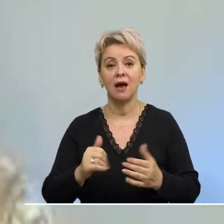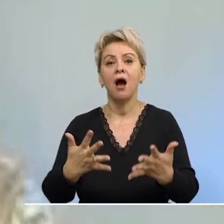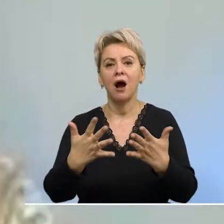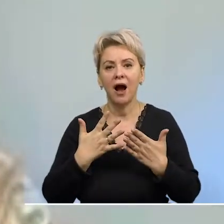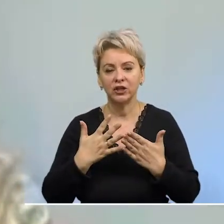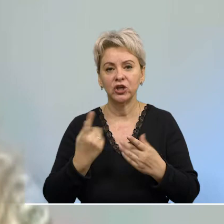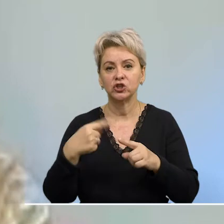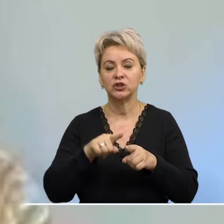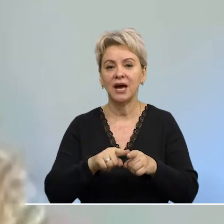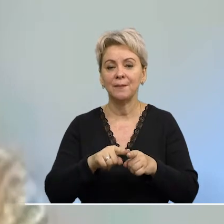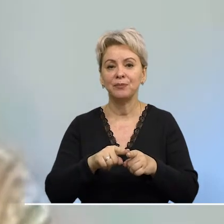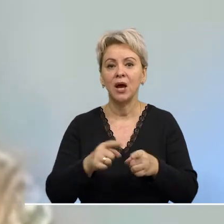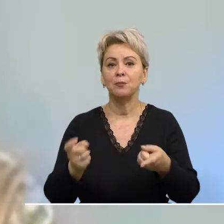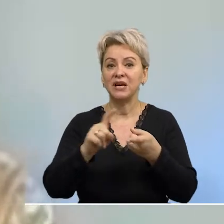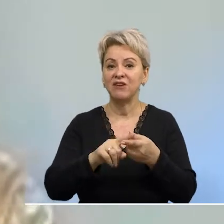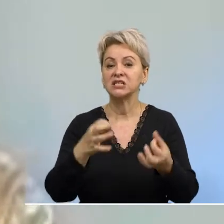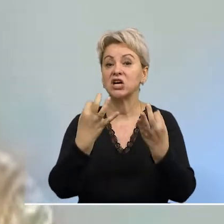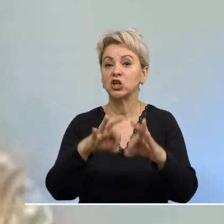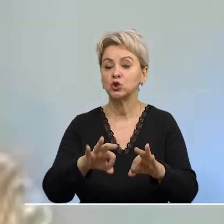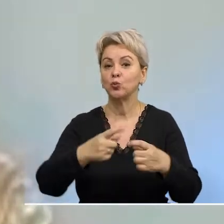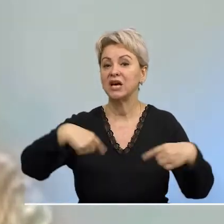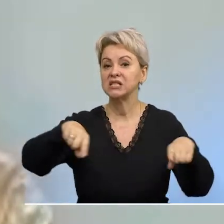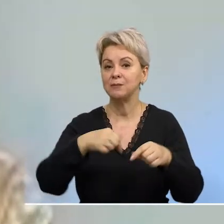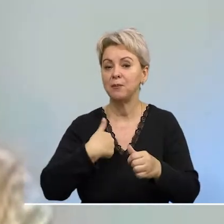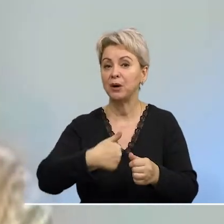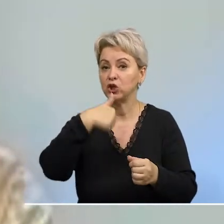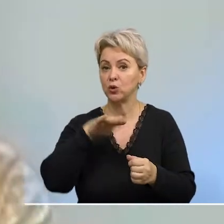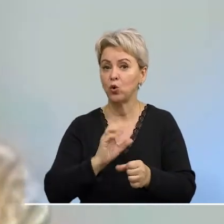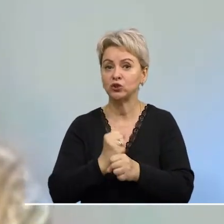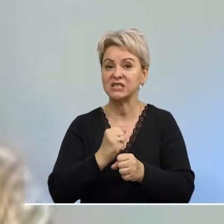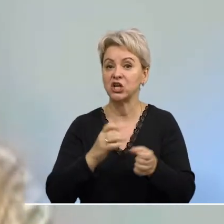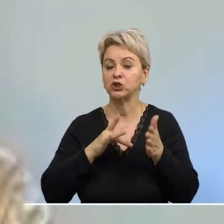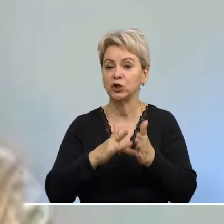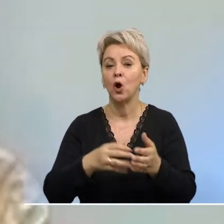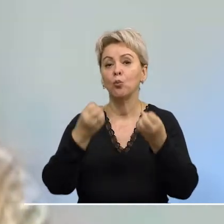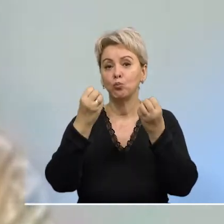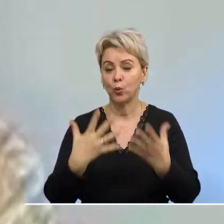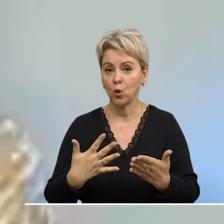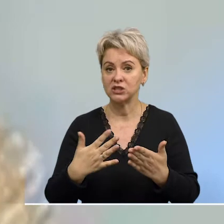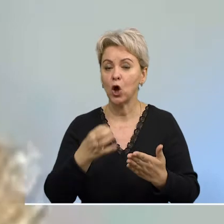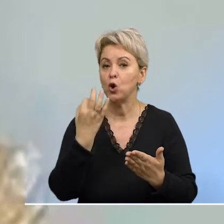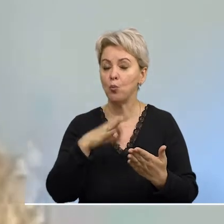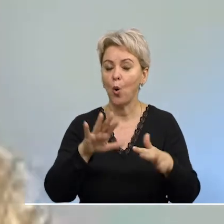улице. Конечно, привязка именно к доступной среде. Мы не можем сделать экскурсию просто